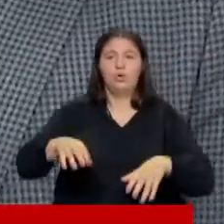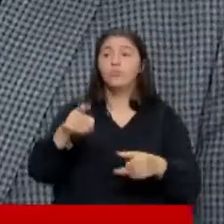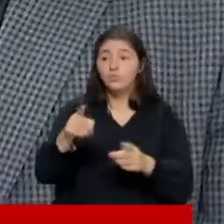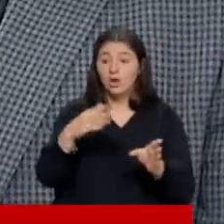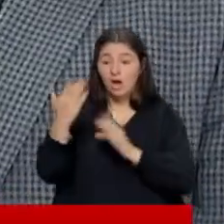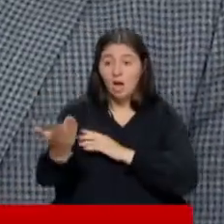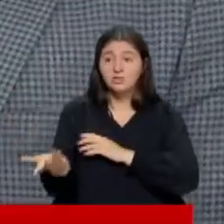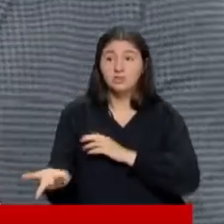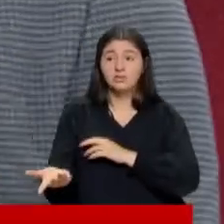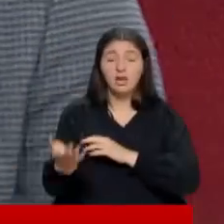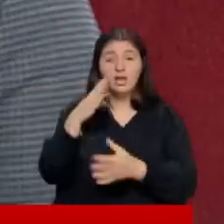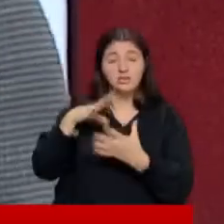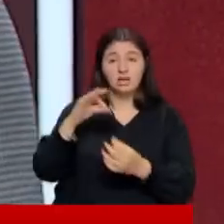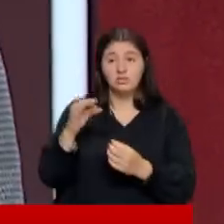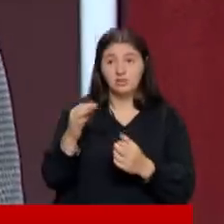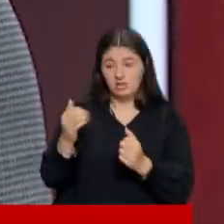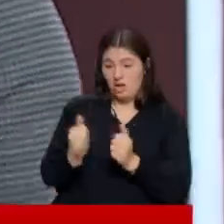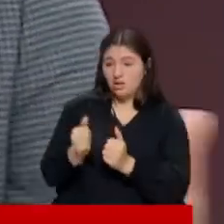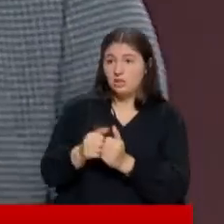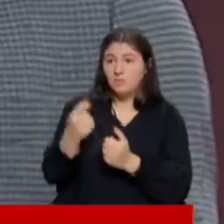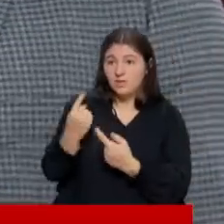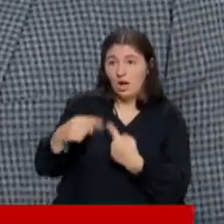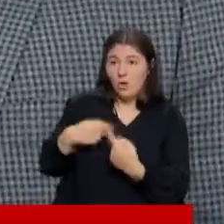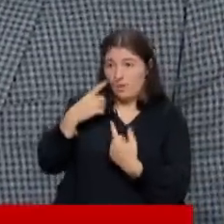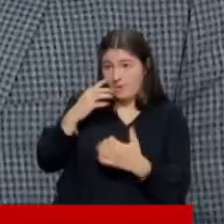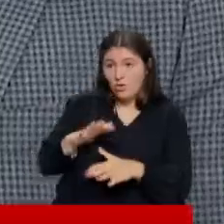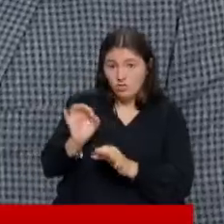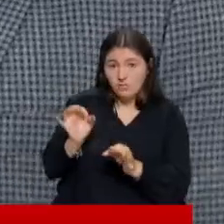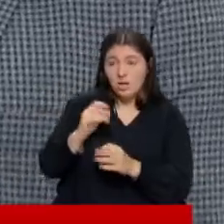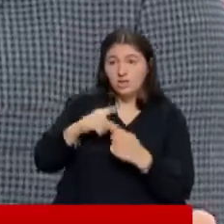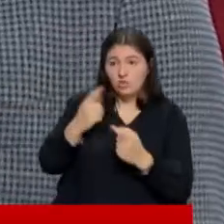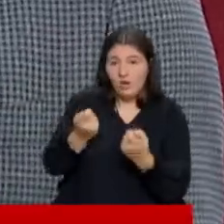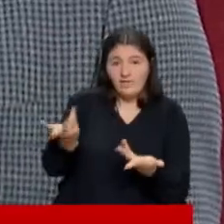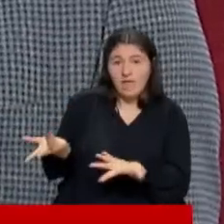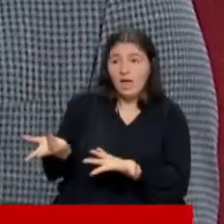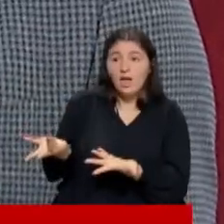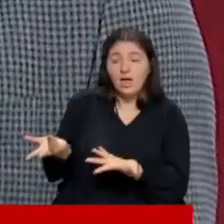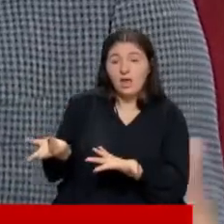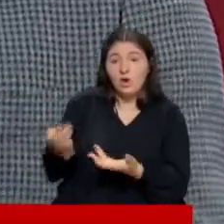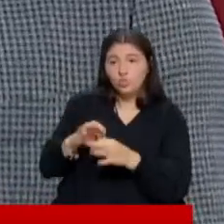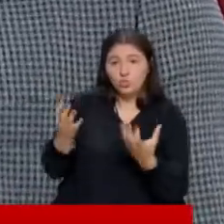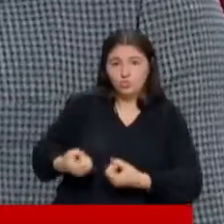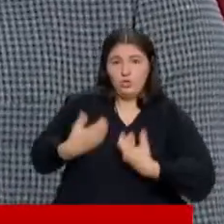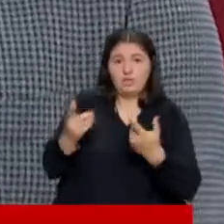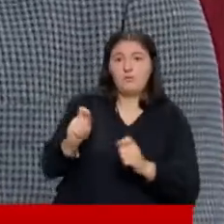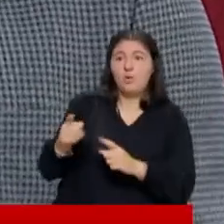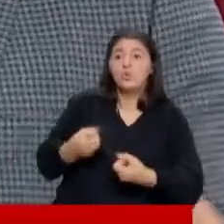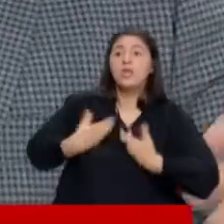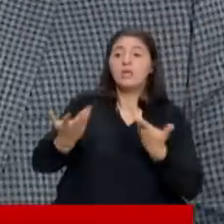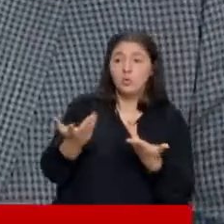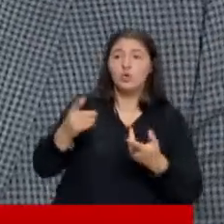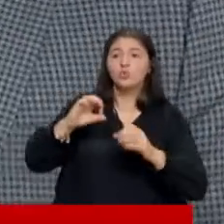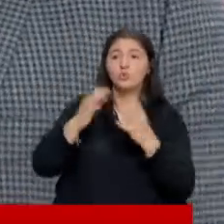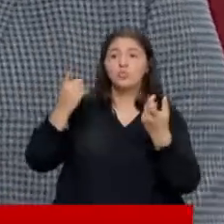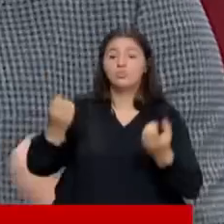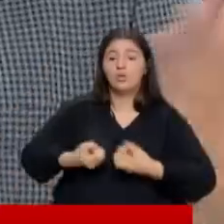bunun karşısında İnsan yanında birilerini bekliyor değil mi siyasetin görevi ne çözüm üretmek üretemiyorsa